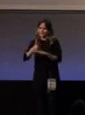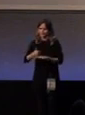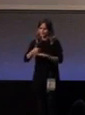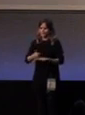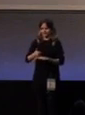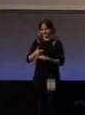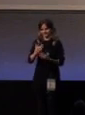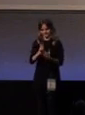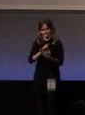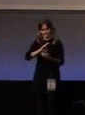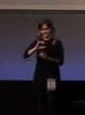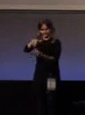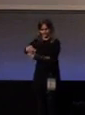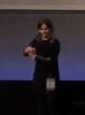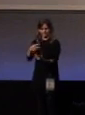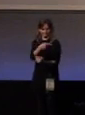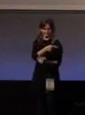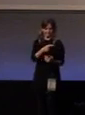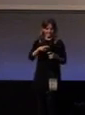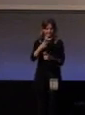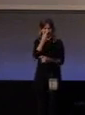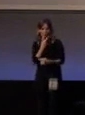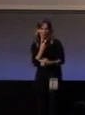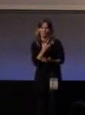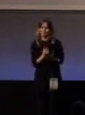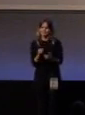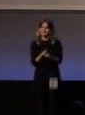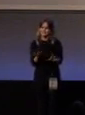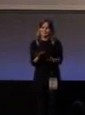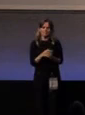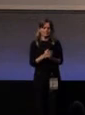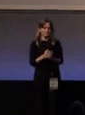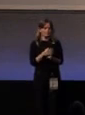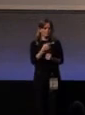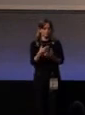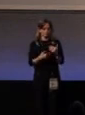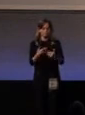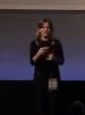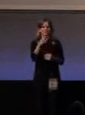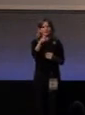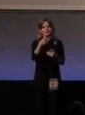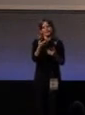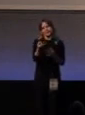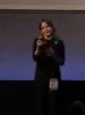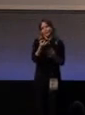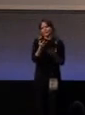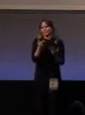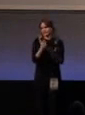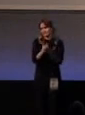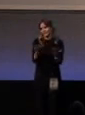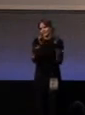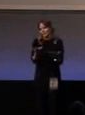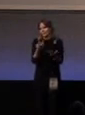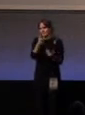zo stil in niet uit in die heel nieuw toezien dat that question formuleert like that is in een pukkel question of course you